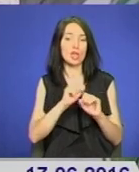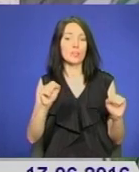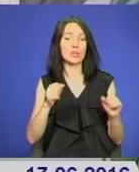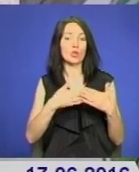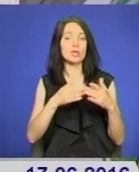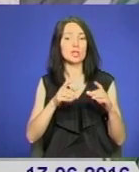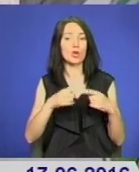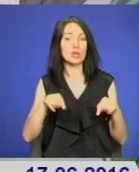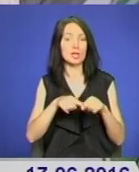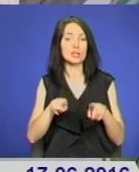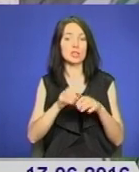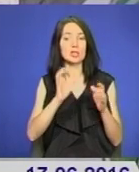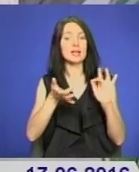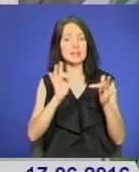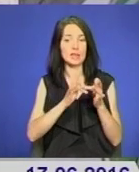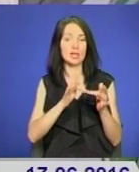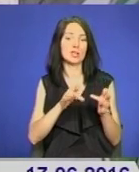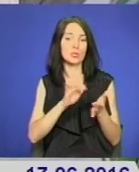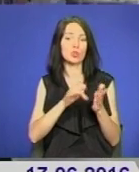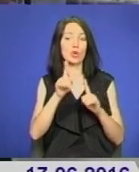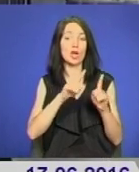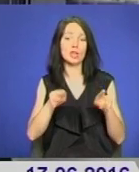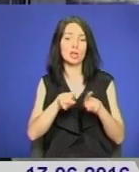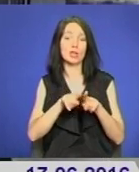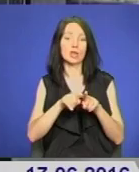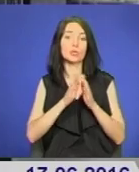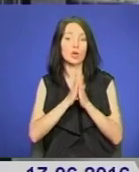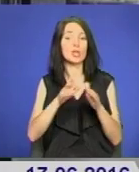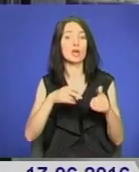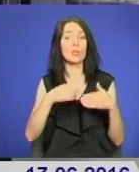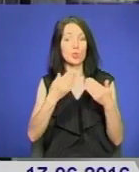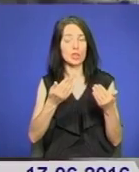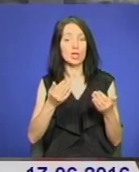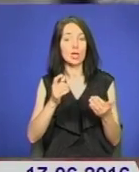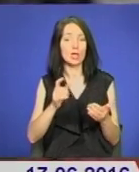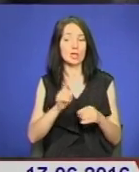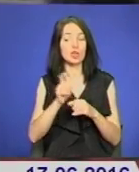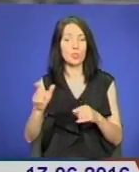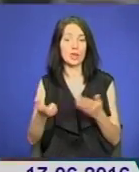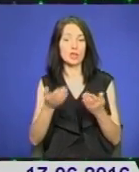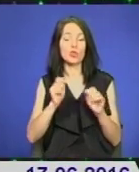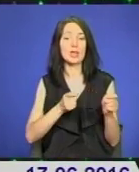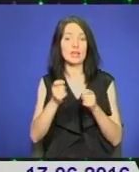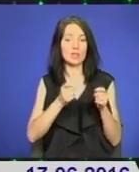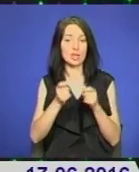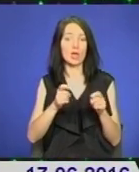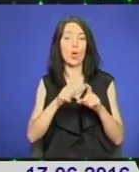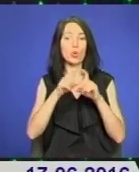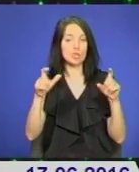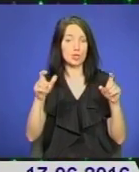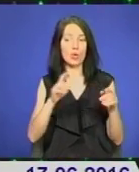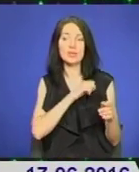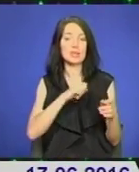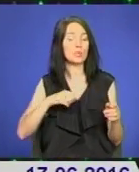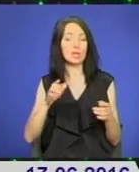міської ради таку ж петицію подали тернополяни. Якщо керівники підприємств та установ самостійно не позбудуться вивісок та реклам із